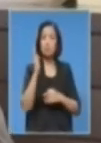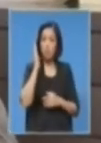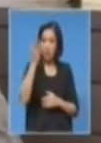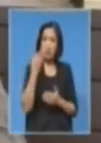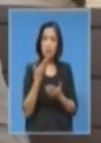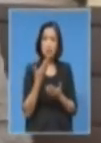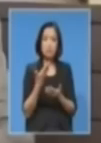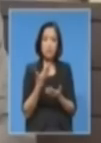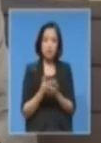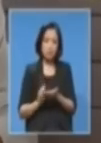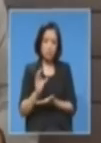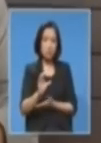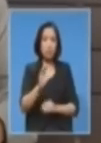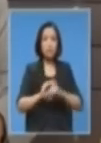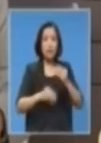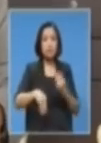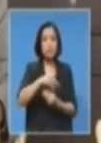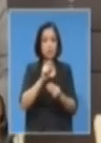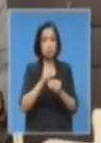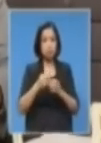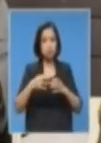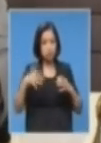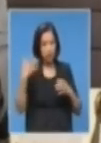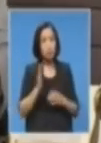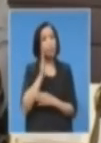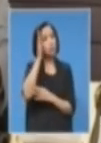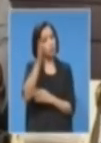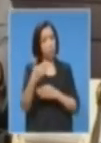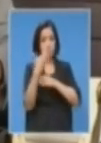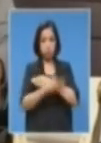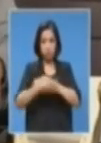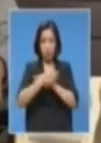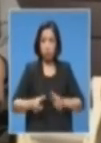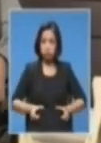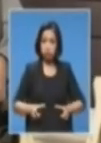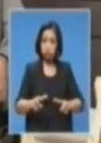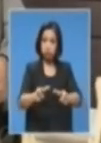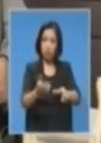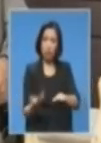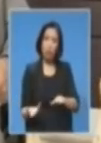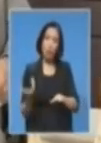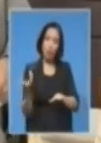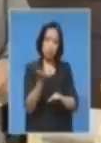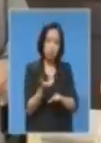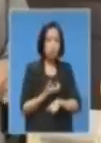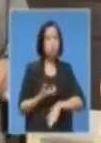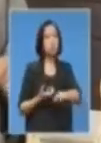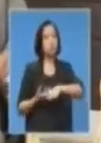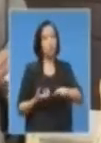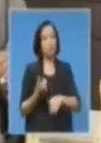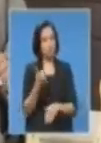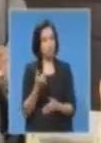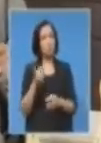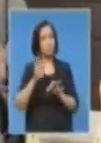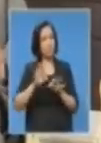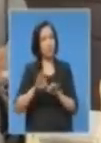ก่อสร้างกระตุ้นเศรษฐกิจแล้วในที่สุดเนี่ยเราจะมีเส้นทางรถไฟสำหรับลดค่าขนส่งในการส่งสินค้าด้วย ใช่ครับผม